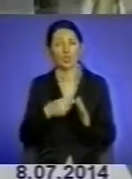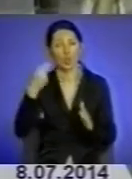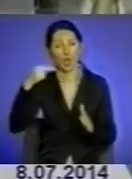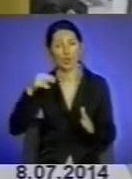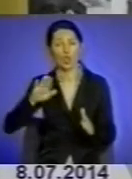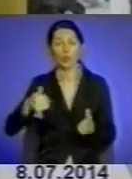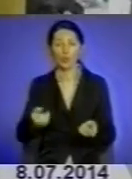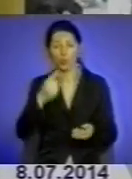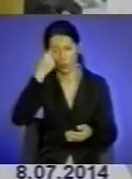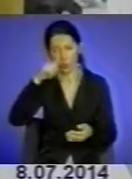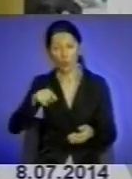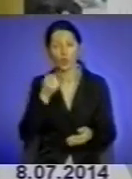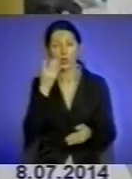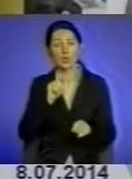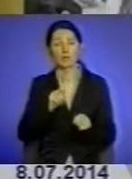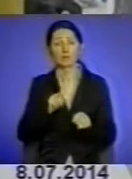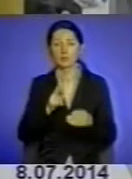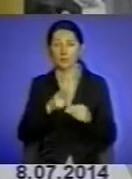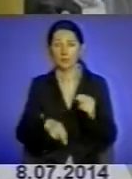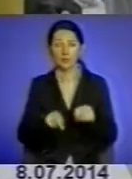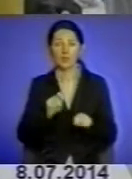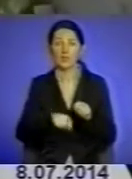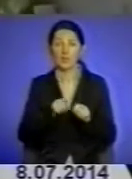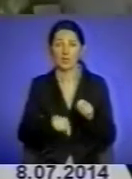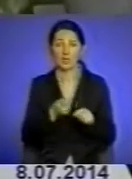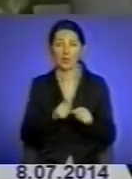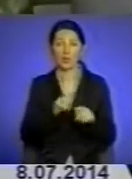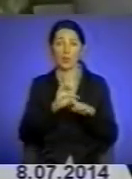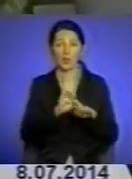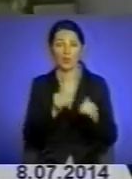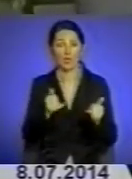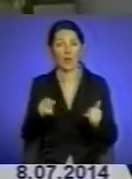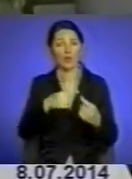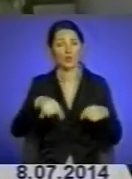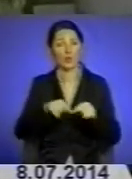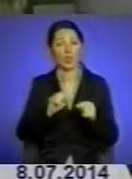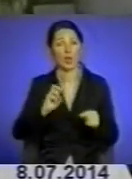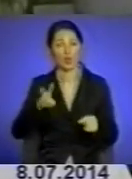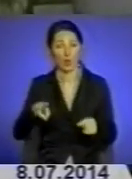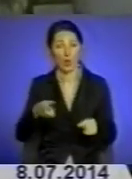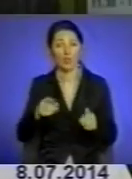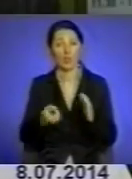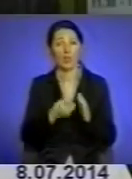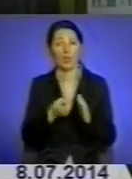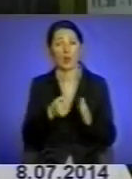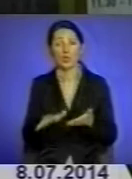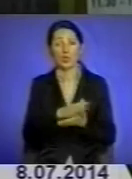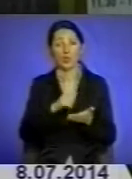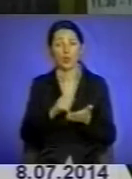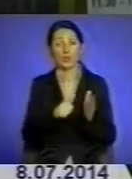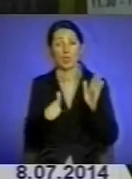після закінчення інвентаризації, яка триває зараз у зоні АТО. Також в уряді кажуть, що на Донбасі зруйновано 6 залізничних